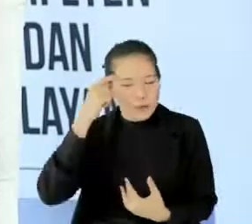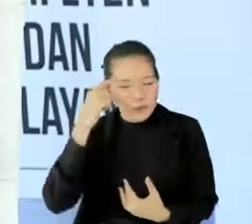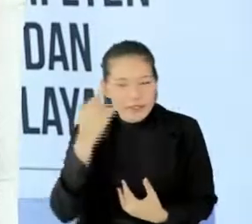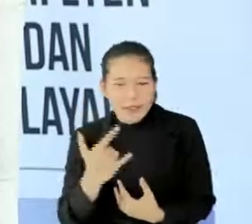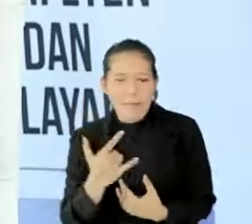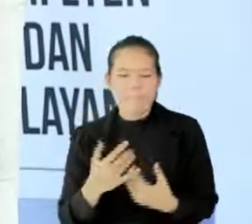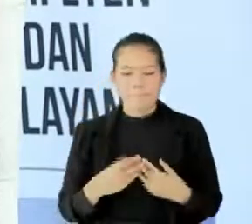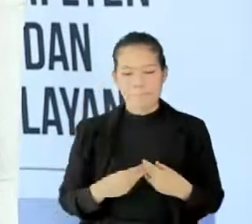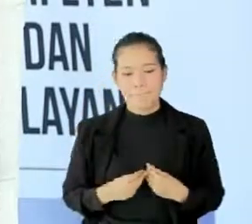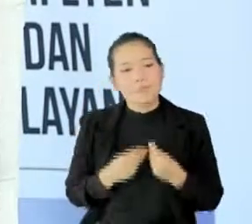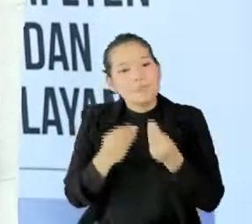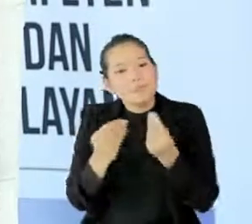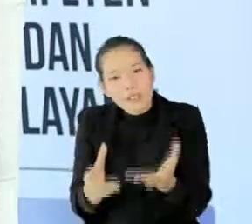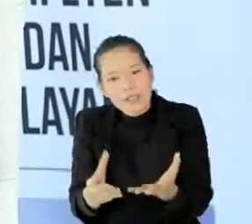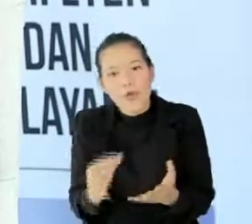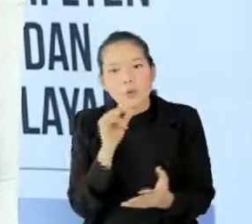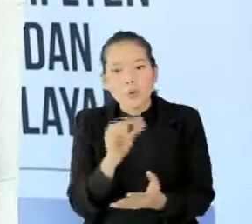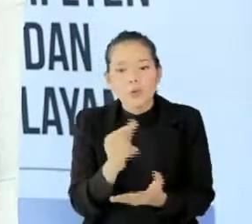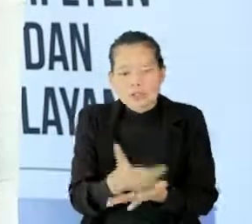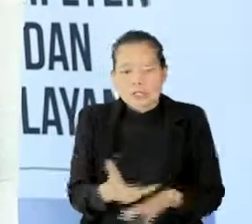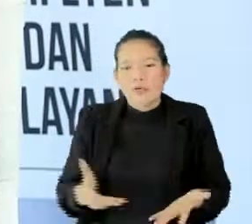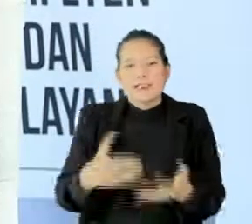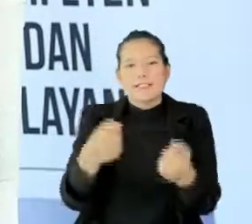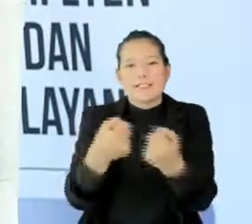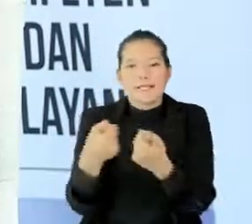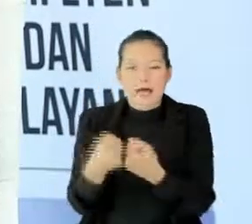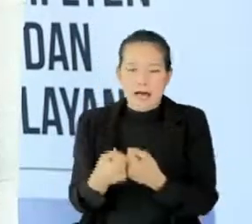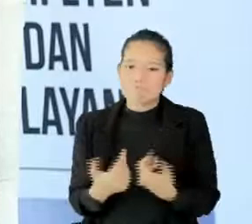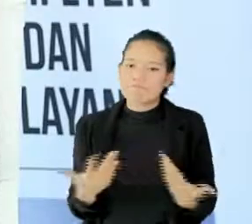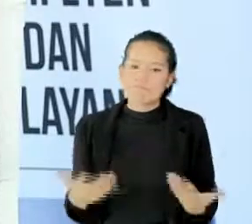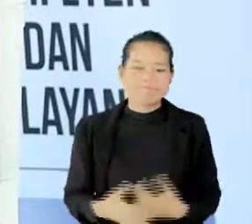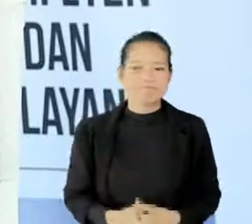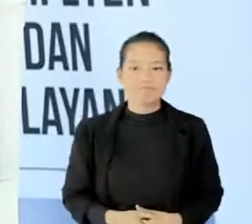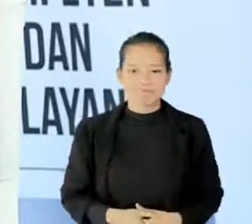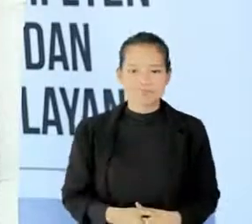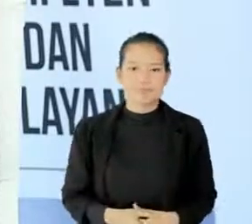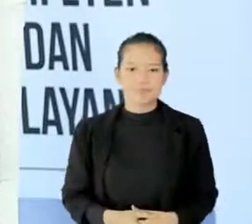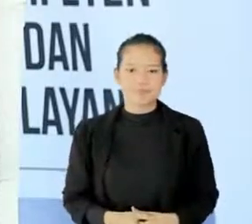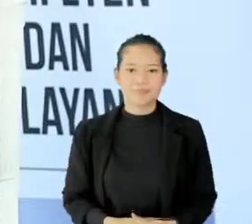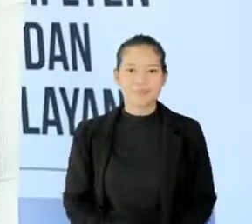bentuk kontribusi terhadap tantangan yang sedang dihadapi negara ini, Mas Ye?